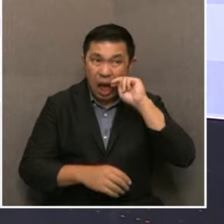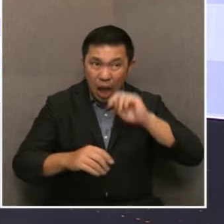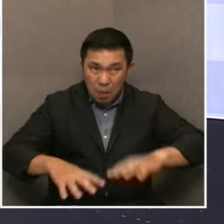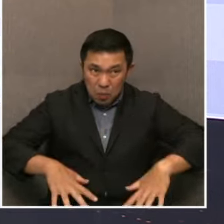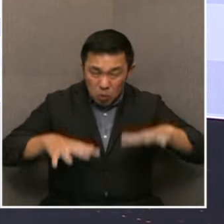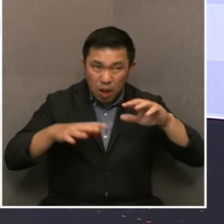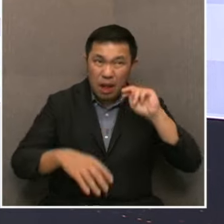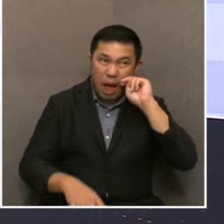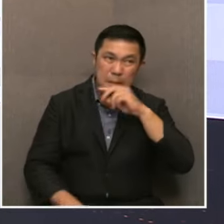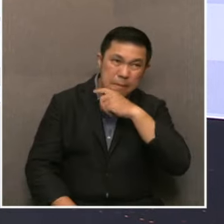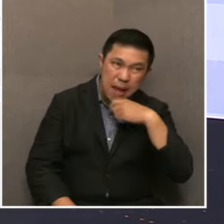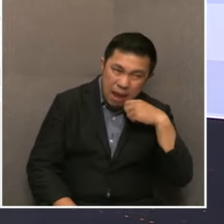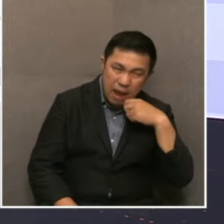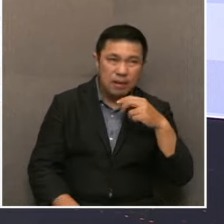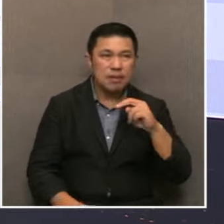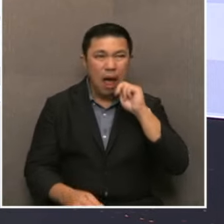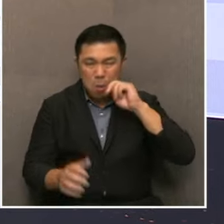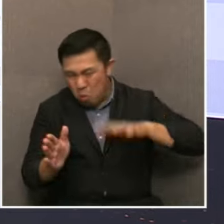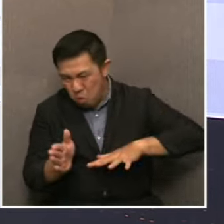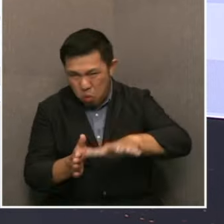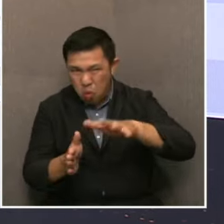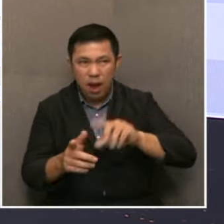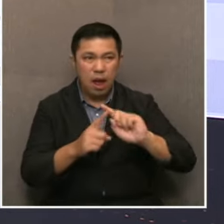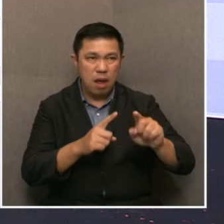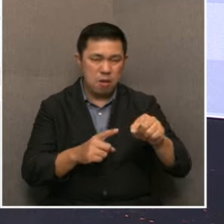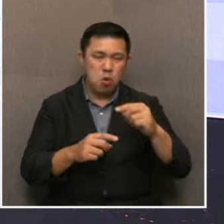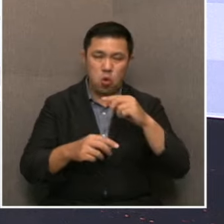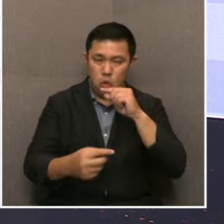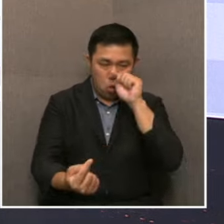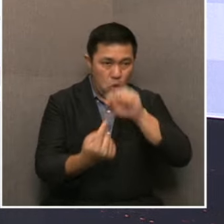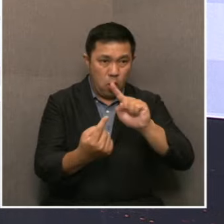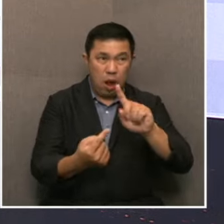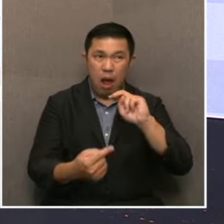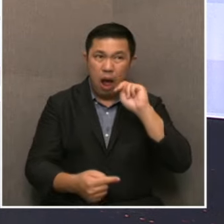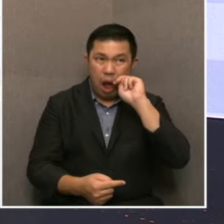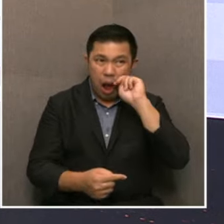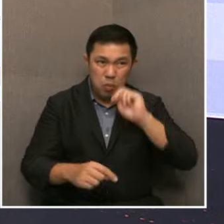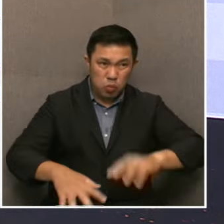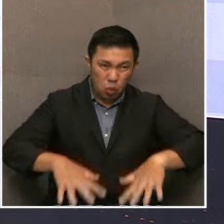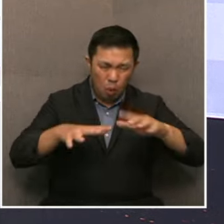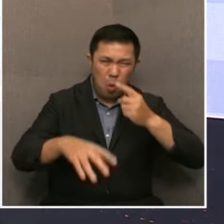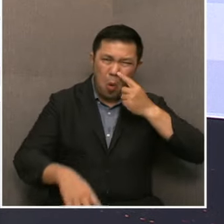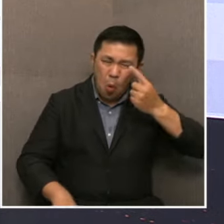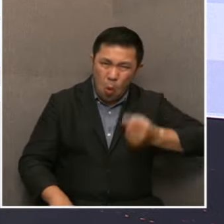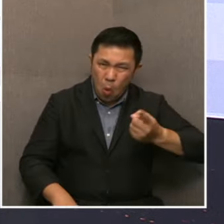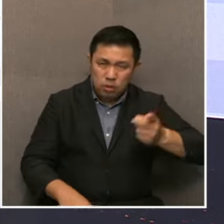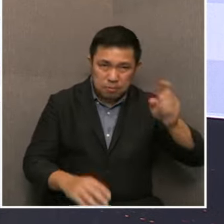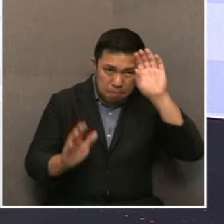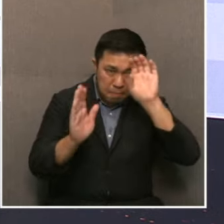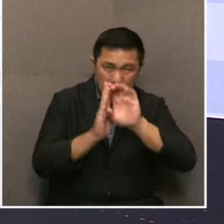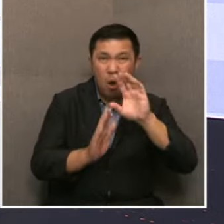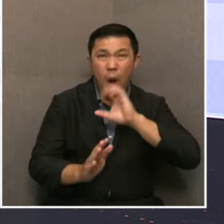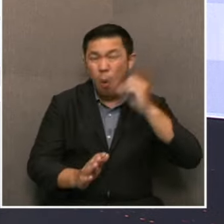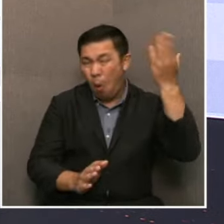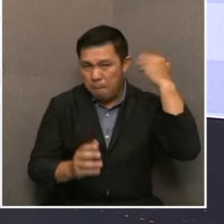หลักน้ำแล้งได้อย่างแม่นยำมากขึ้นระบุพื้นที่น้ำจะท่วมย้อนหลได้ด้วยนะครับแล้วก็น้ำท่วมซ้ำซากอย่างที่บอกไปสามารถนำภาพสมัยเก่า